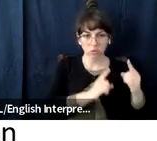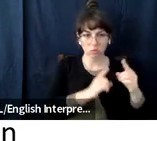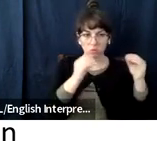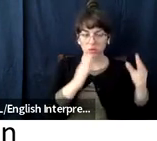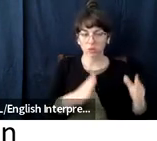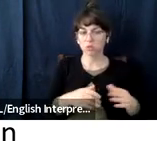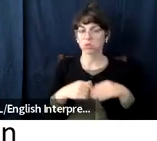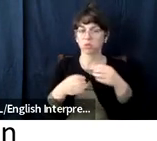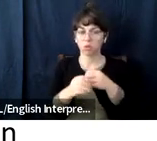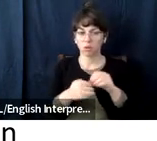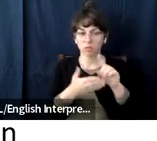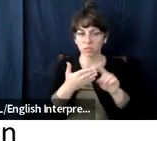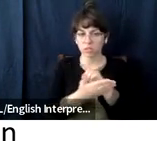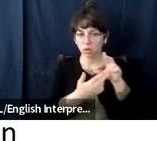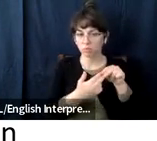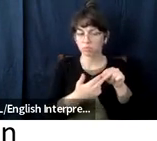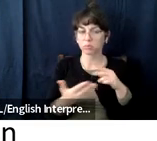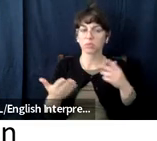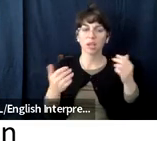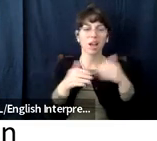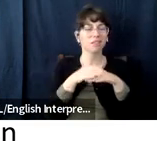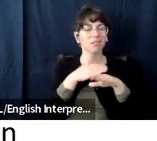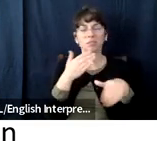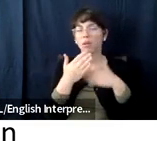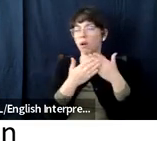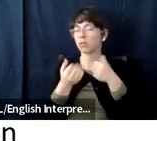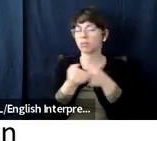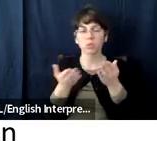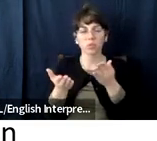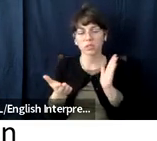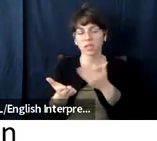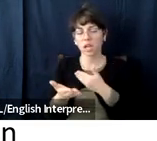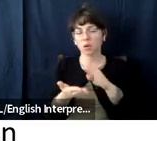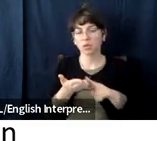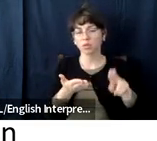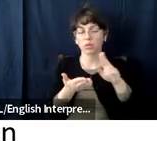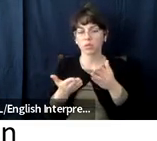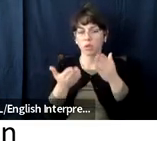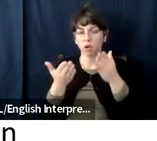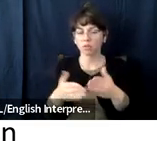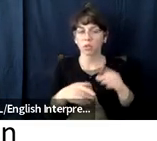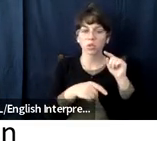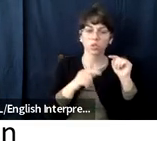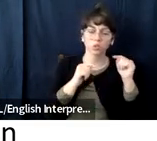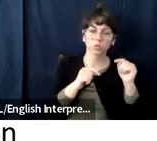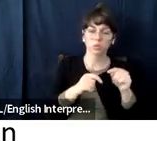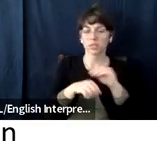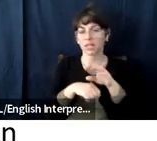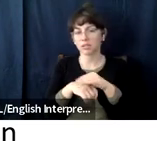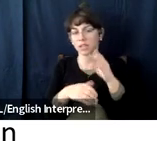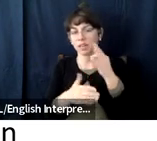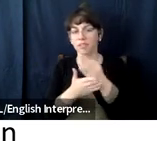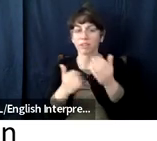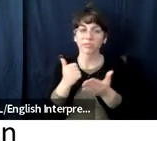accessing all the support services our campus offers, like tutoring and counseling, financial aid workshops, other workshops